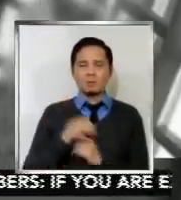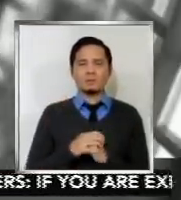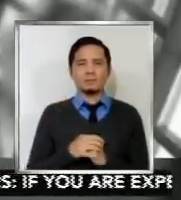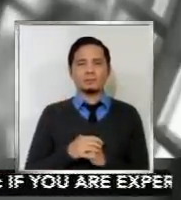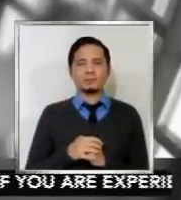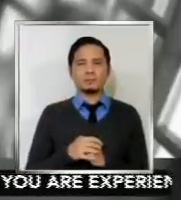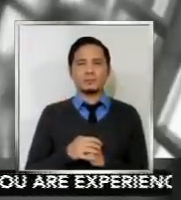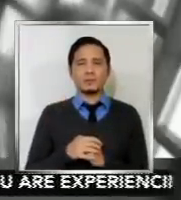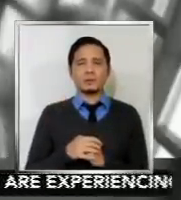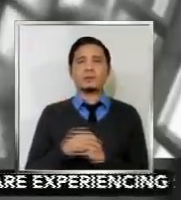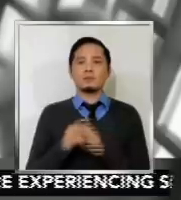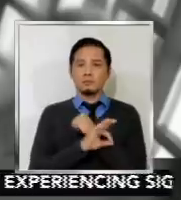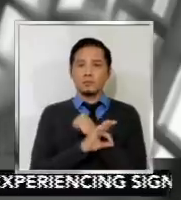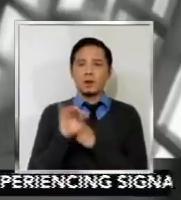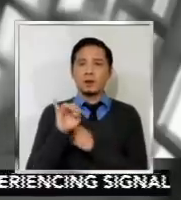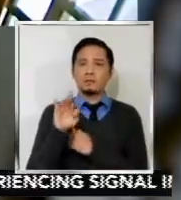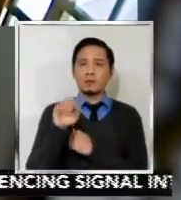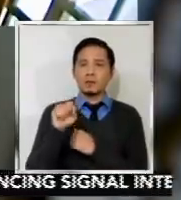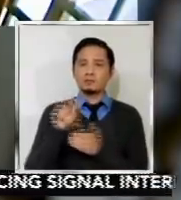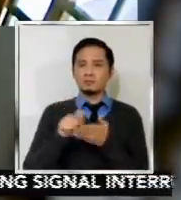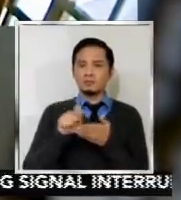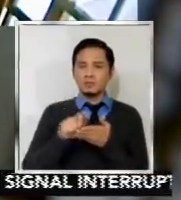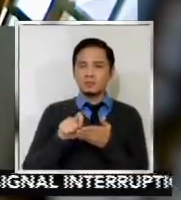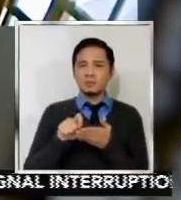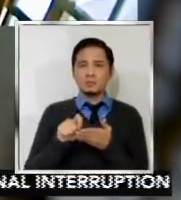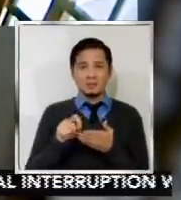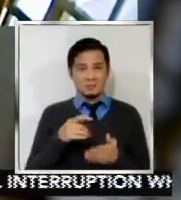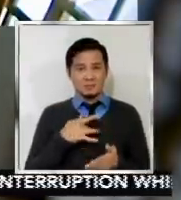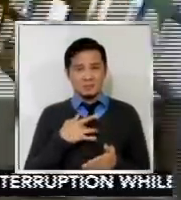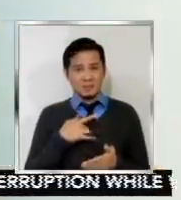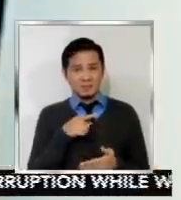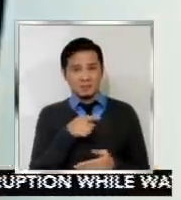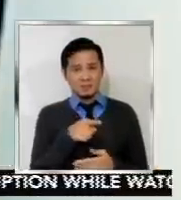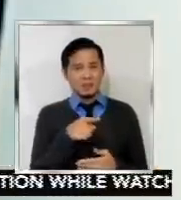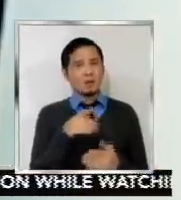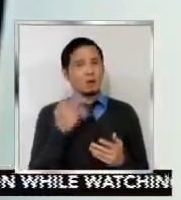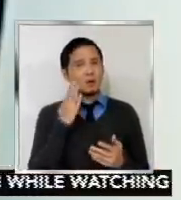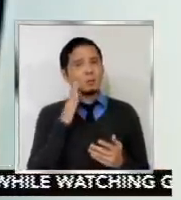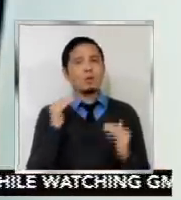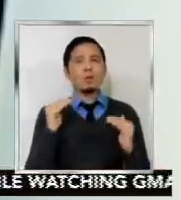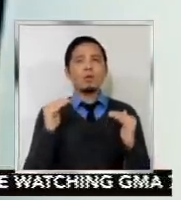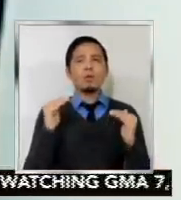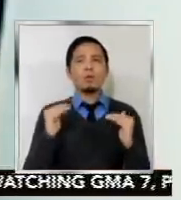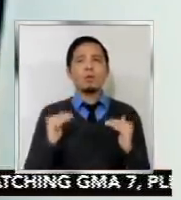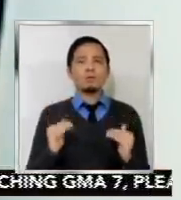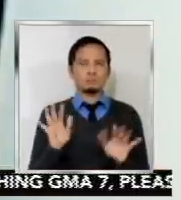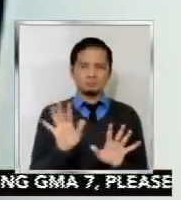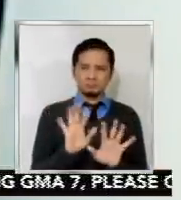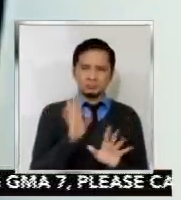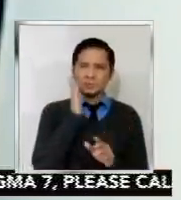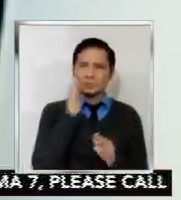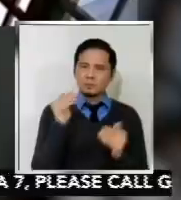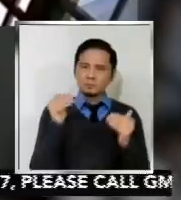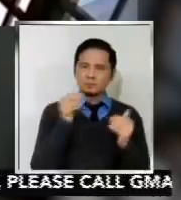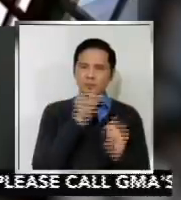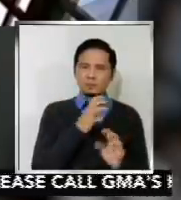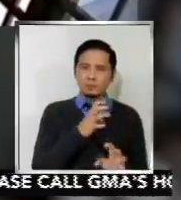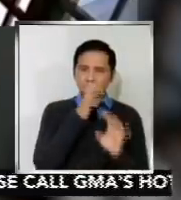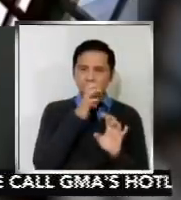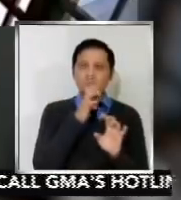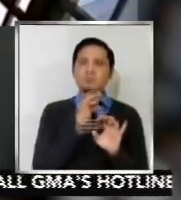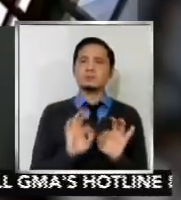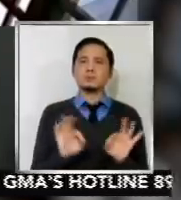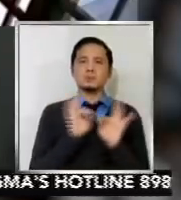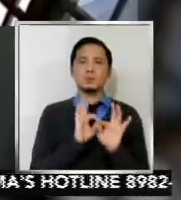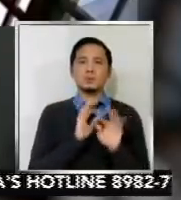Locsin Jr., hindi raw kukonsintihin ng DFA ang opisyal o staff na lalabag sa mandato ng departamento na protektahan at pangalagaan